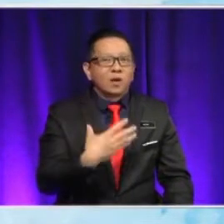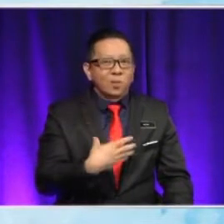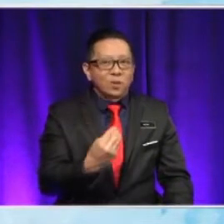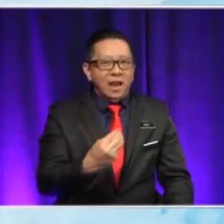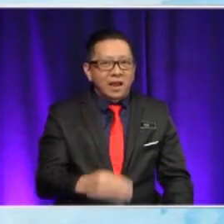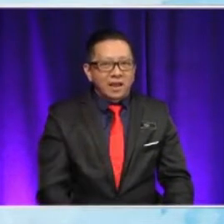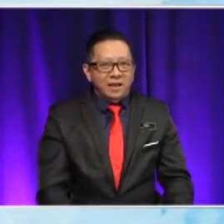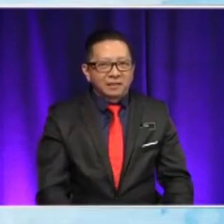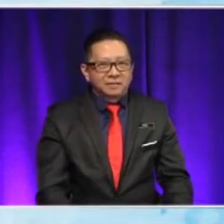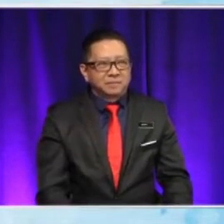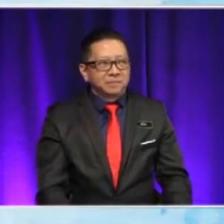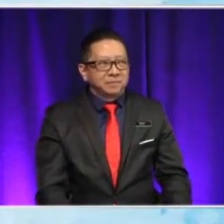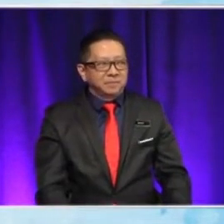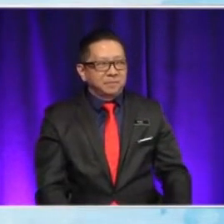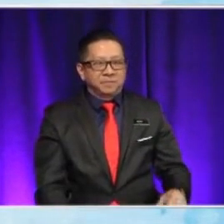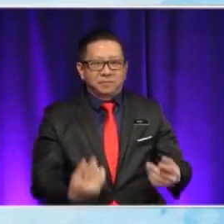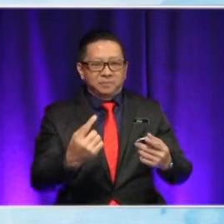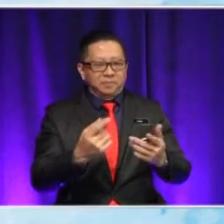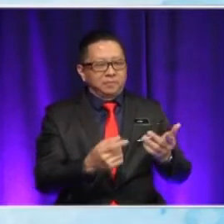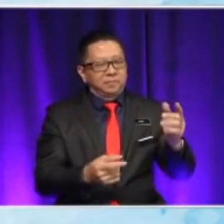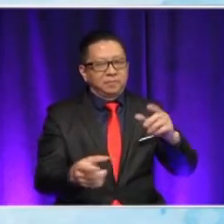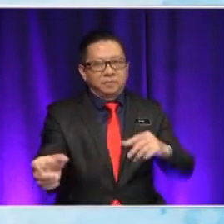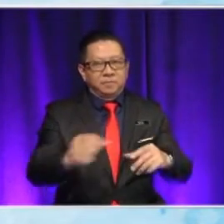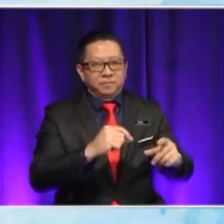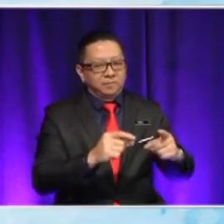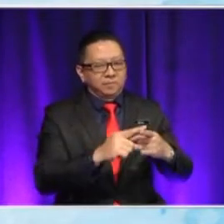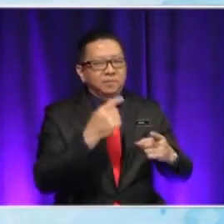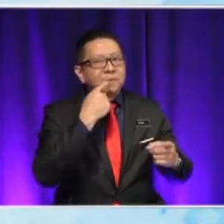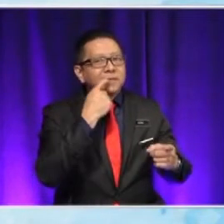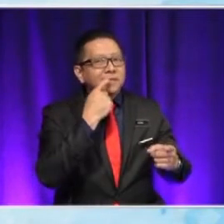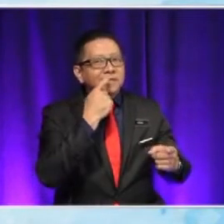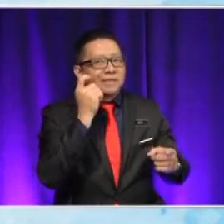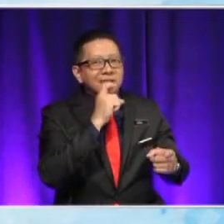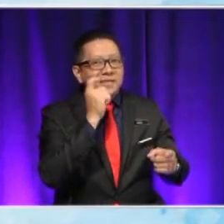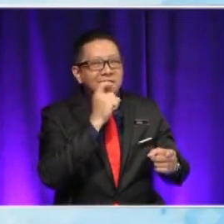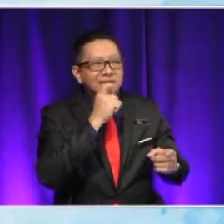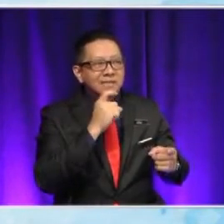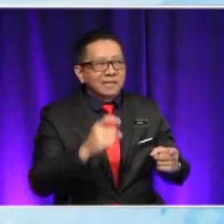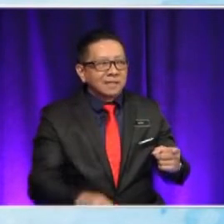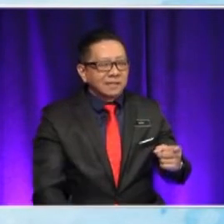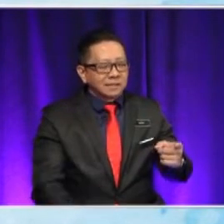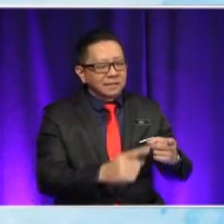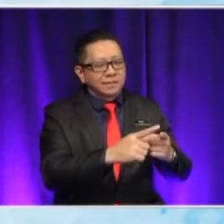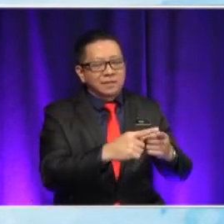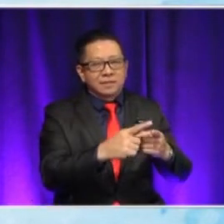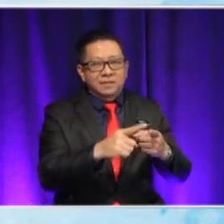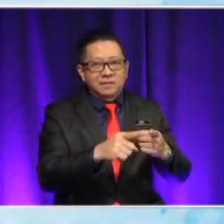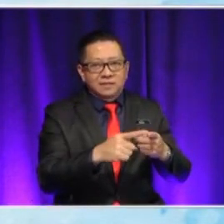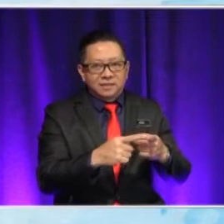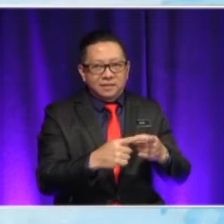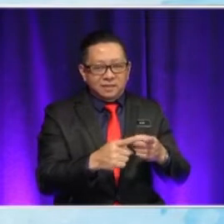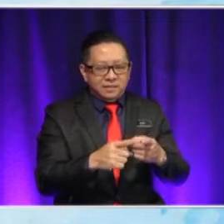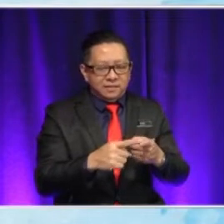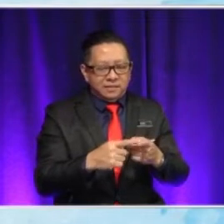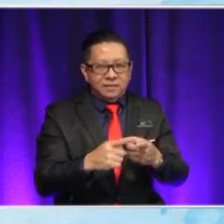C pucet ambil pula berusaha titik gosok Bruce to iya oh teh siap boleh